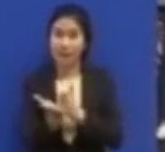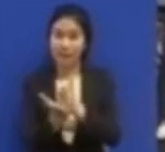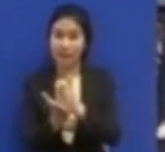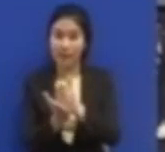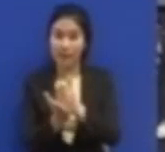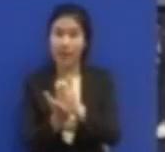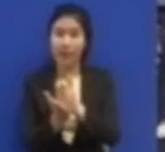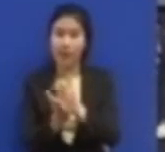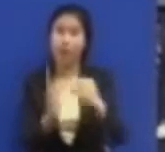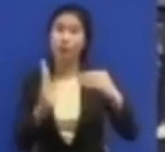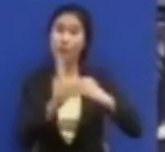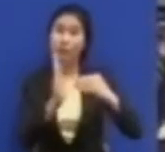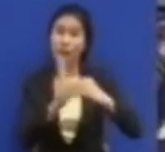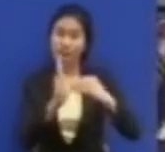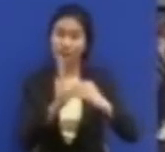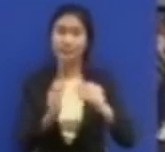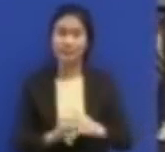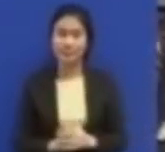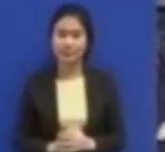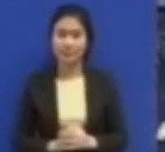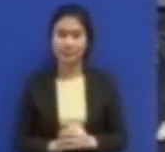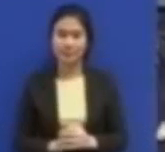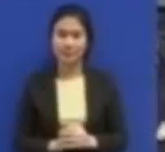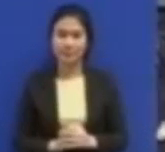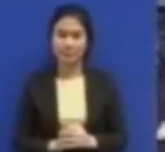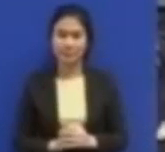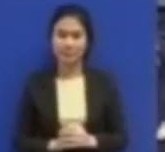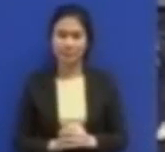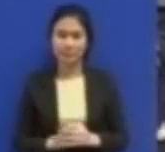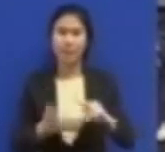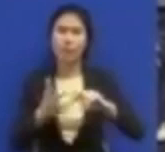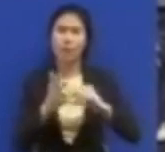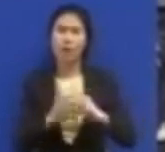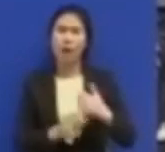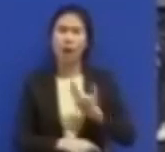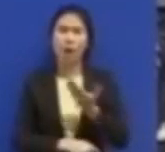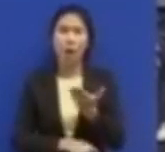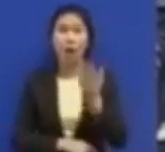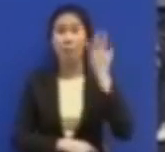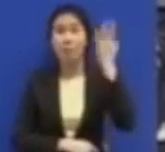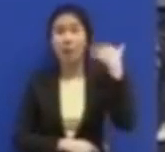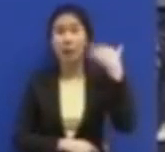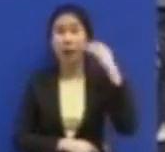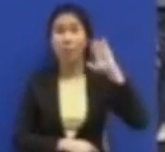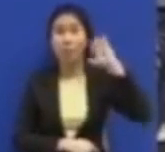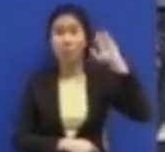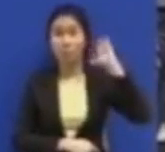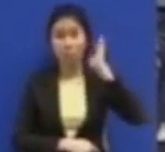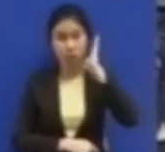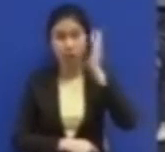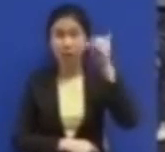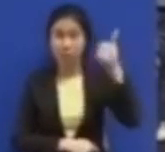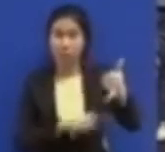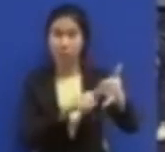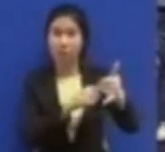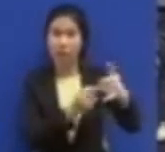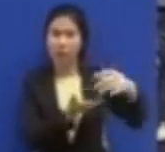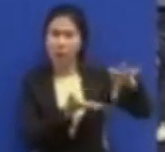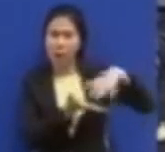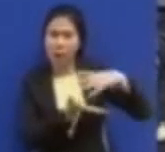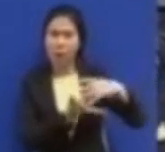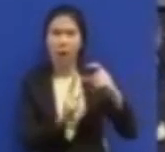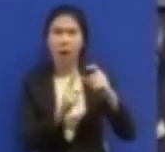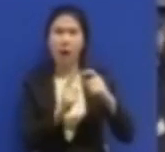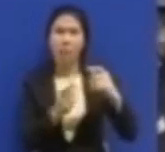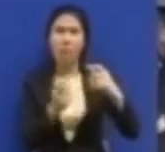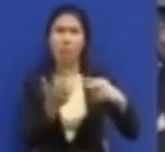หานครขอประท้วงท่านผู้อภิปรายครับท่านจิรยุห่วงทรัพย์เมื่อสักครู่ท่านประท้วงติด ท่านประธานครับ